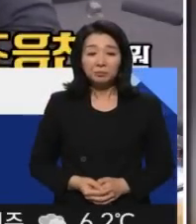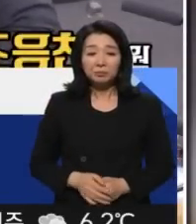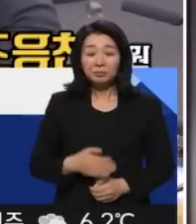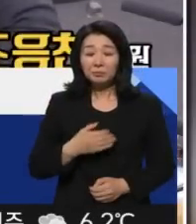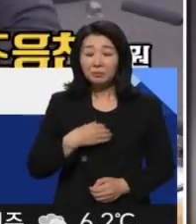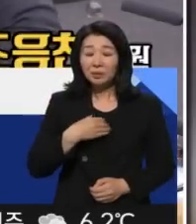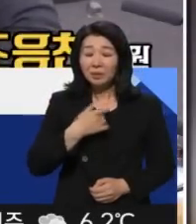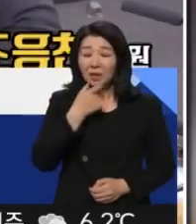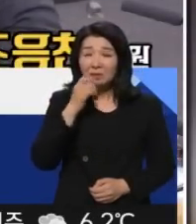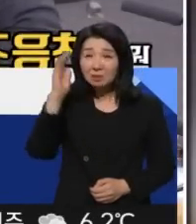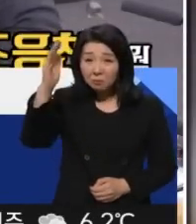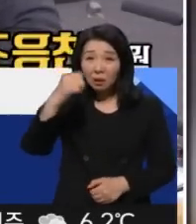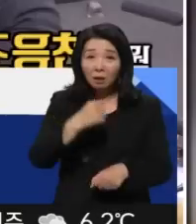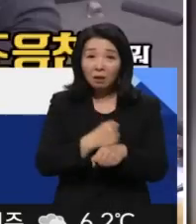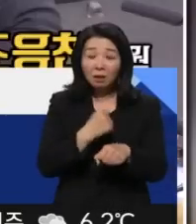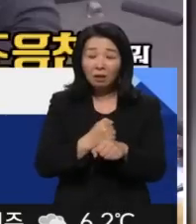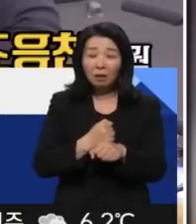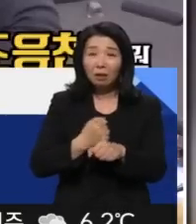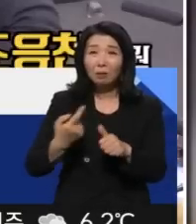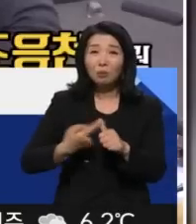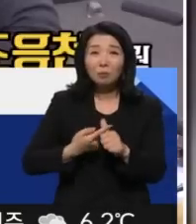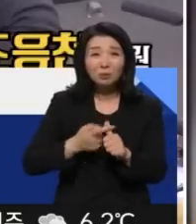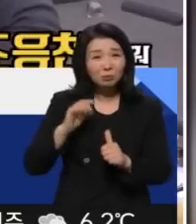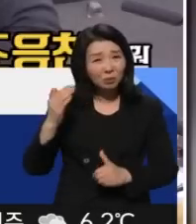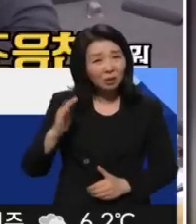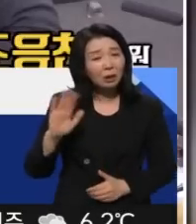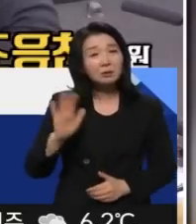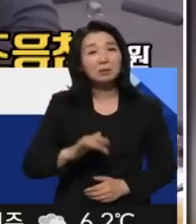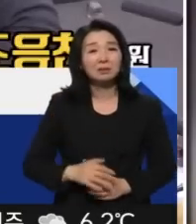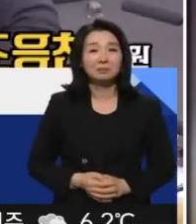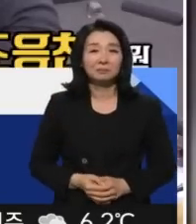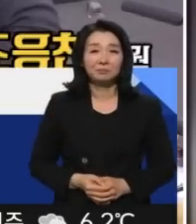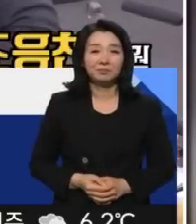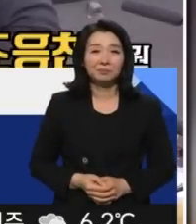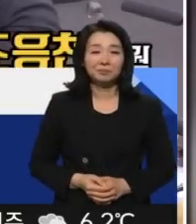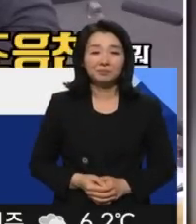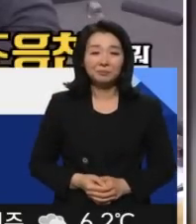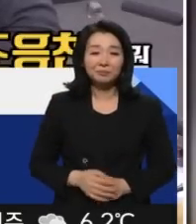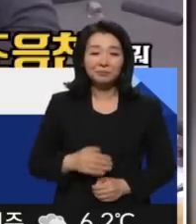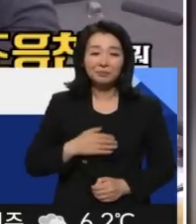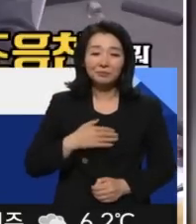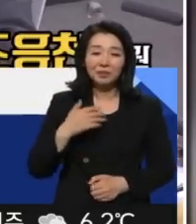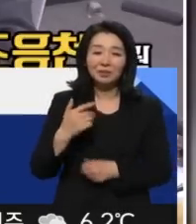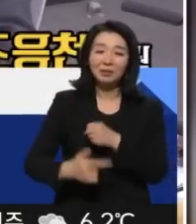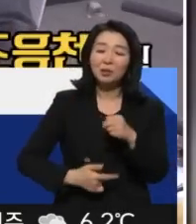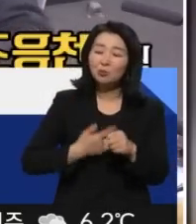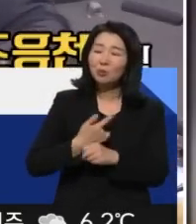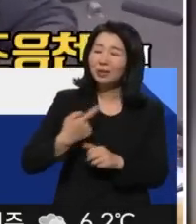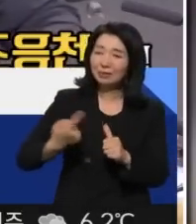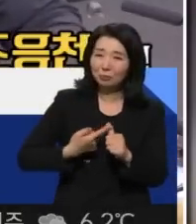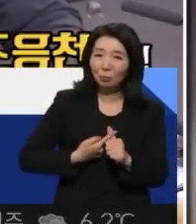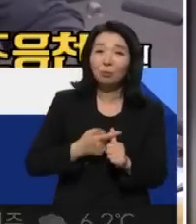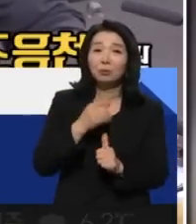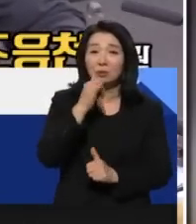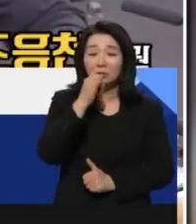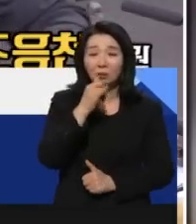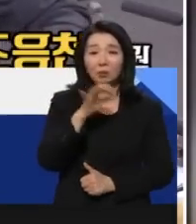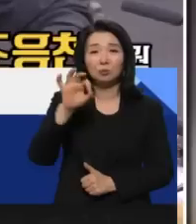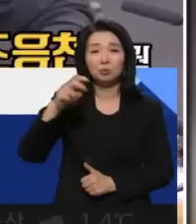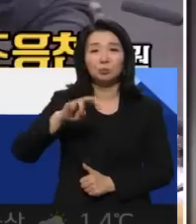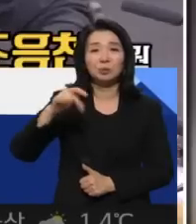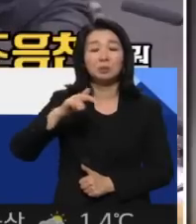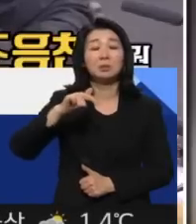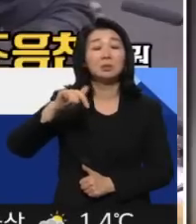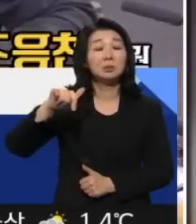소리 해가지고 욕받이 되고 싶겠습니까? 6년 동안 지금 이러고 살았습니다. 지금 유시민 이사장께서